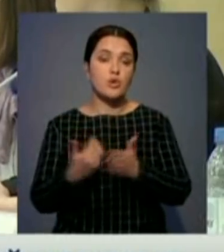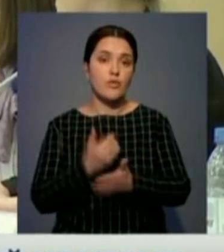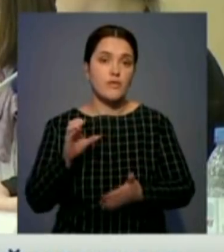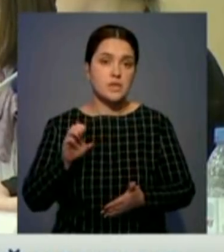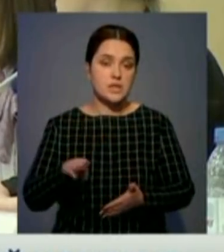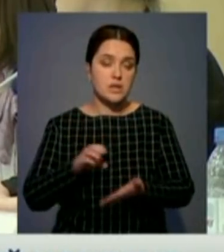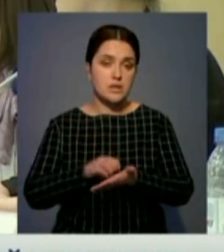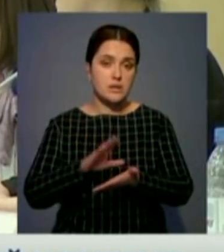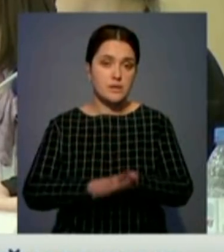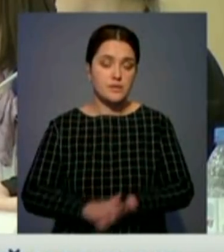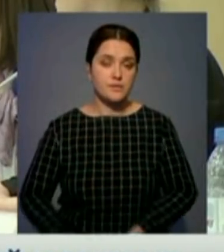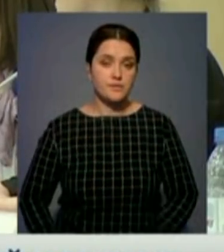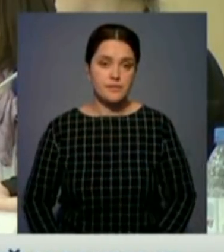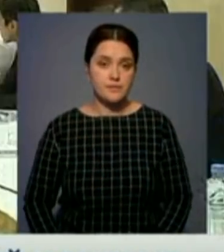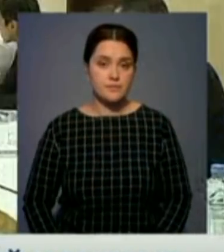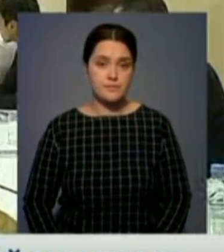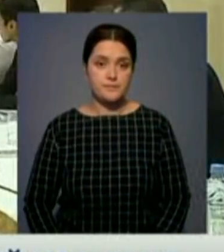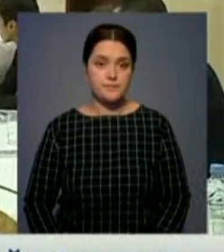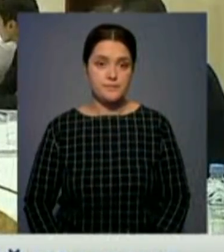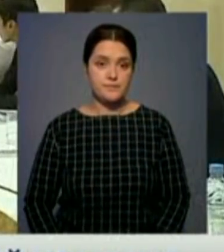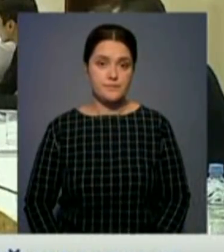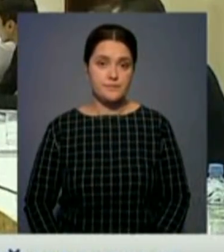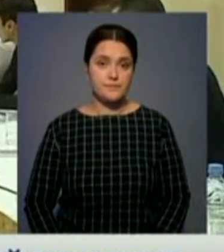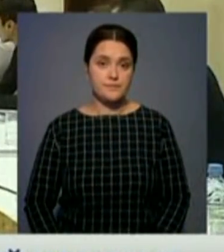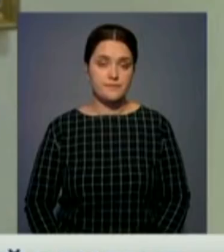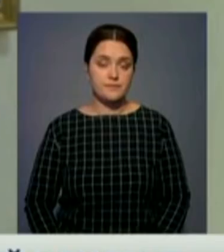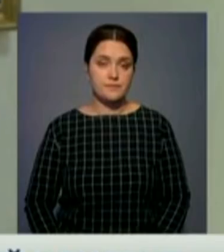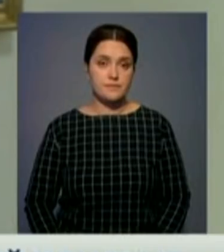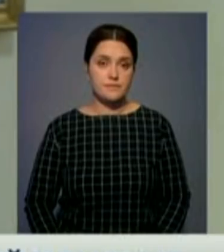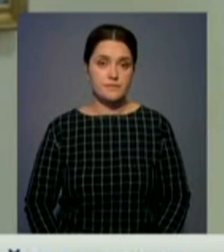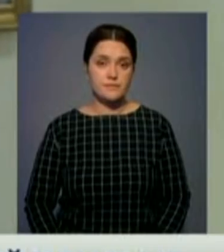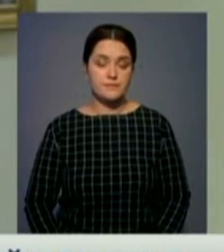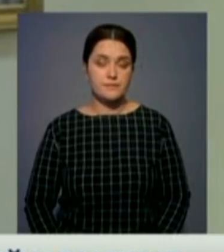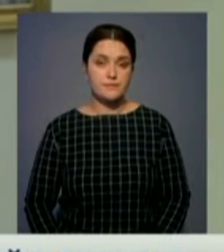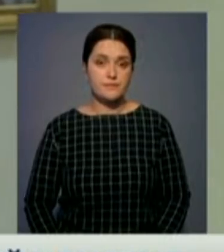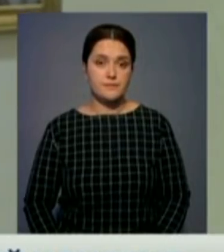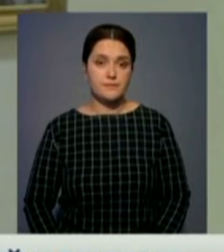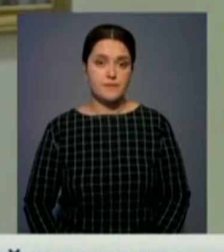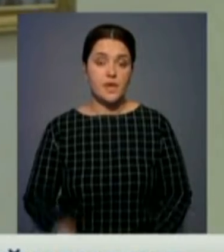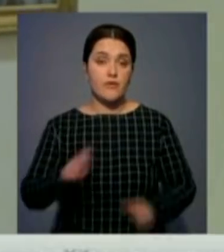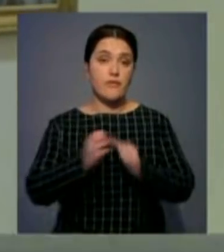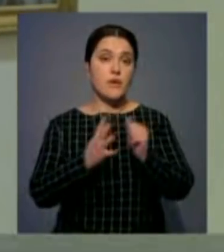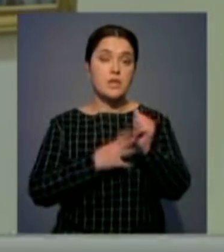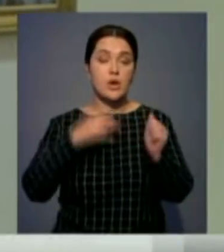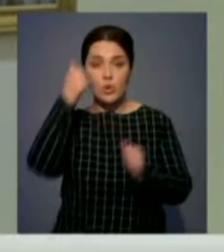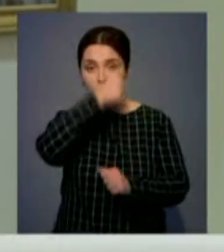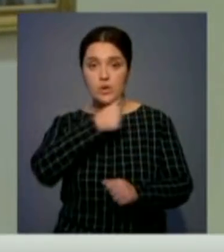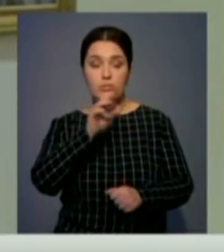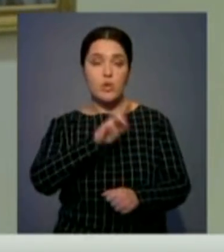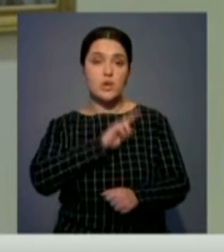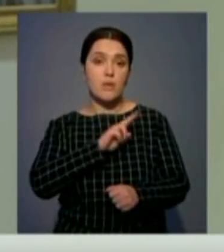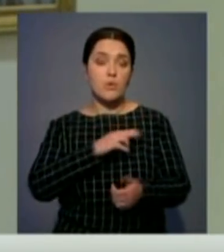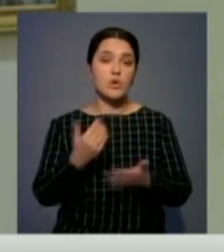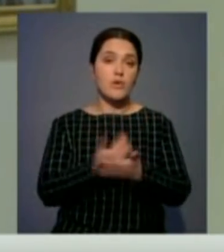предусмотрена новая статья. С 2019 года будет и работать вот эта новая